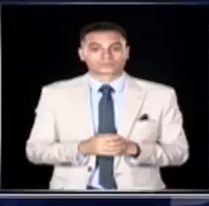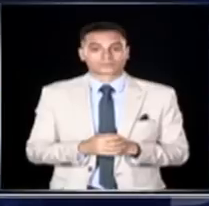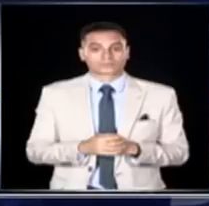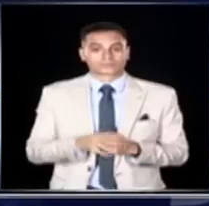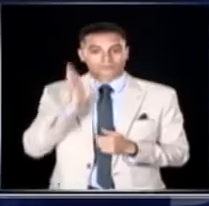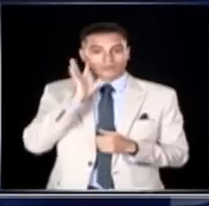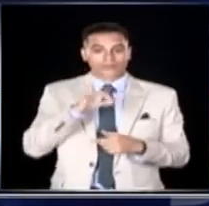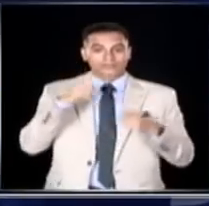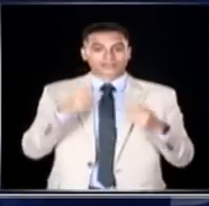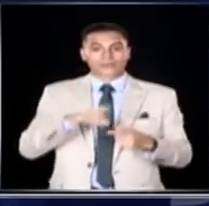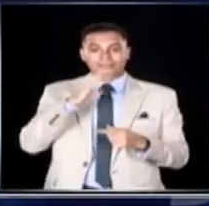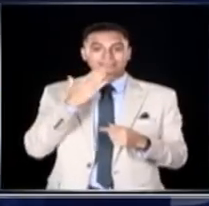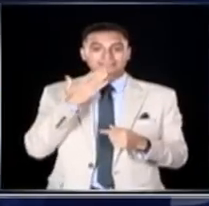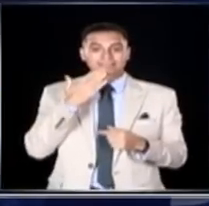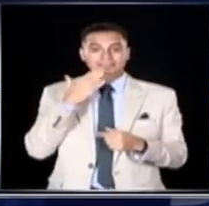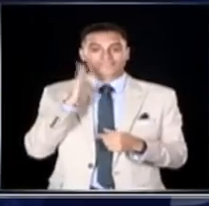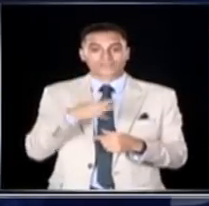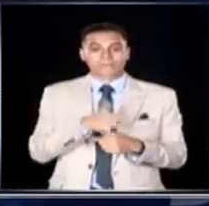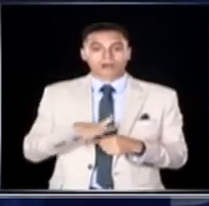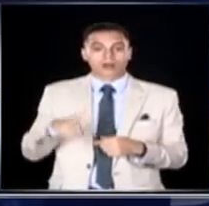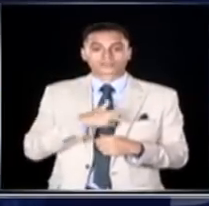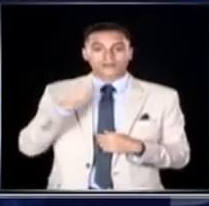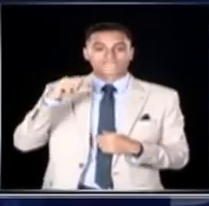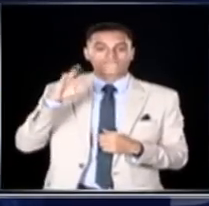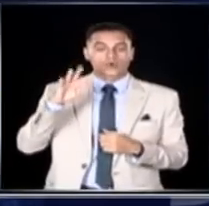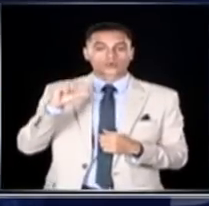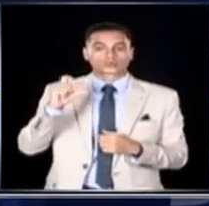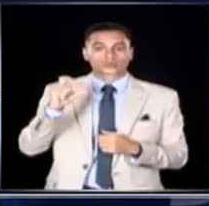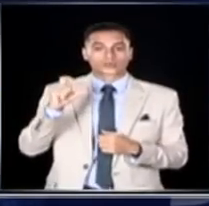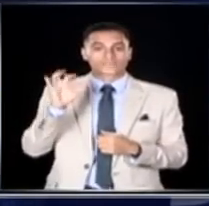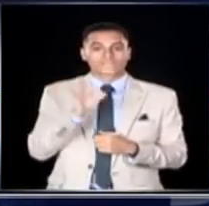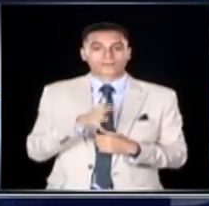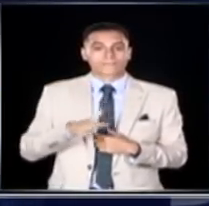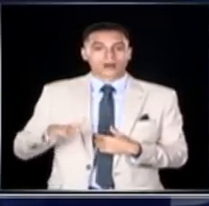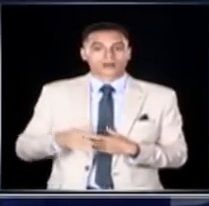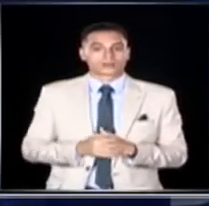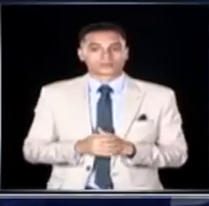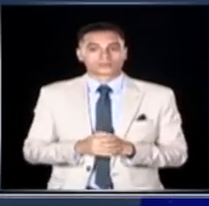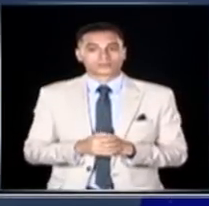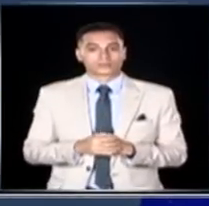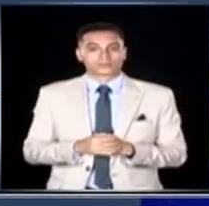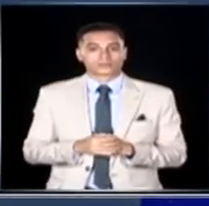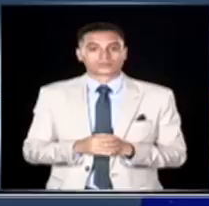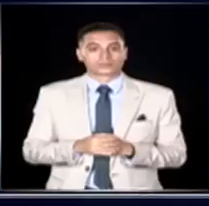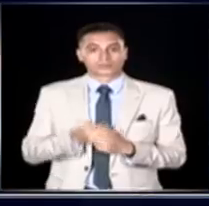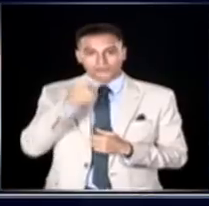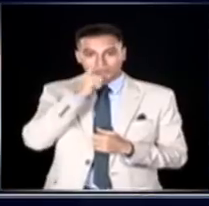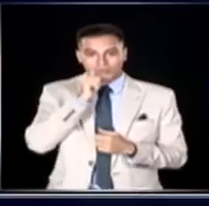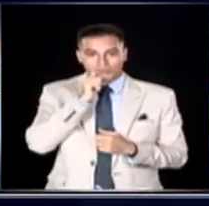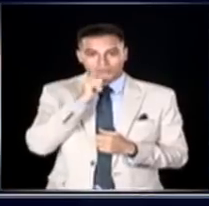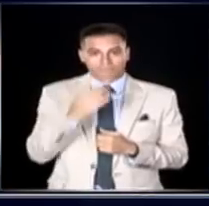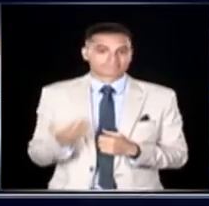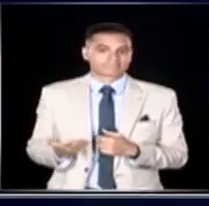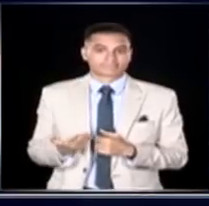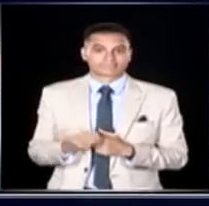في أي دولة أسيوية يقع نهر فوتشان؟ الصين.